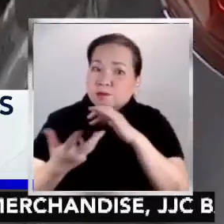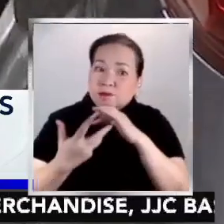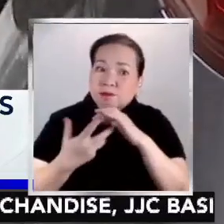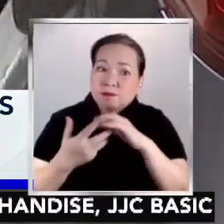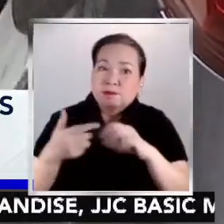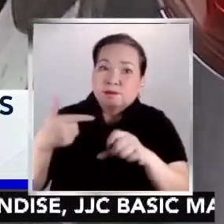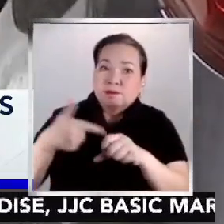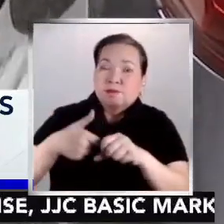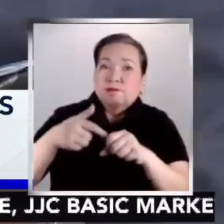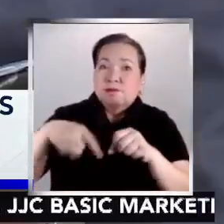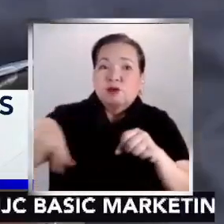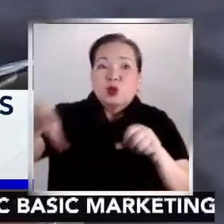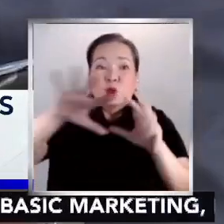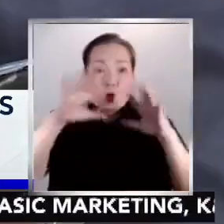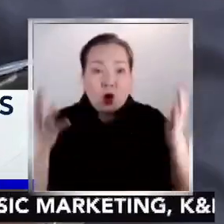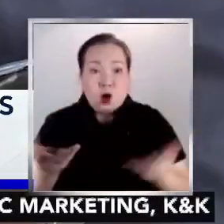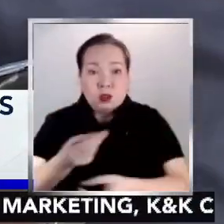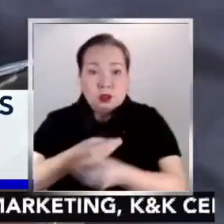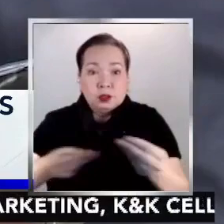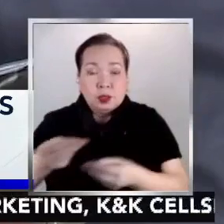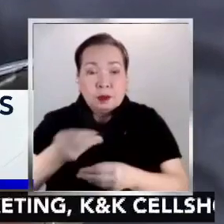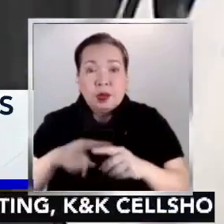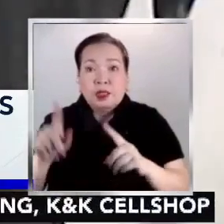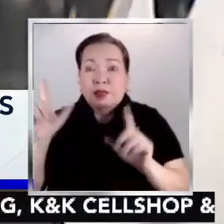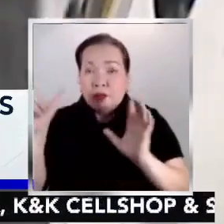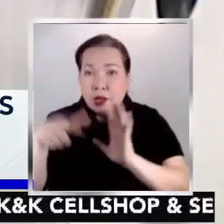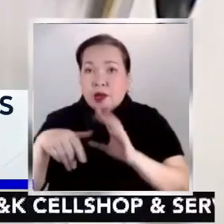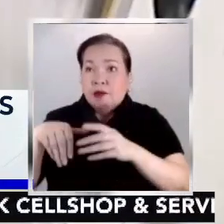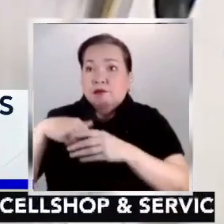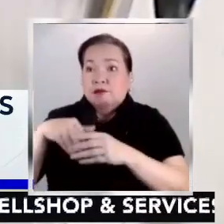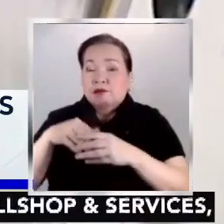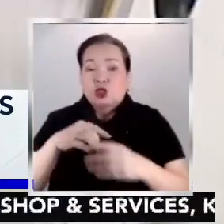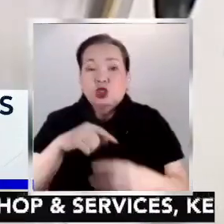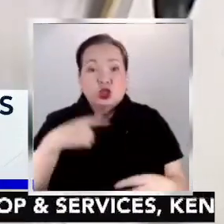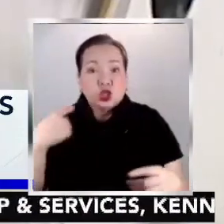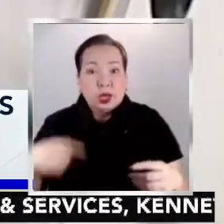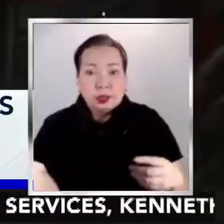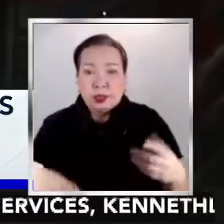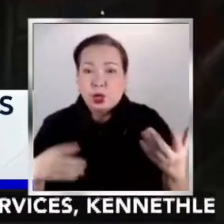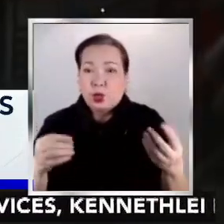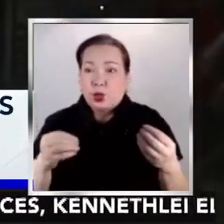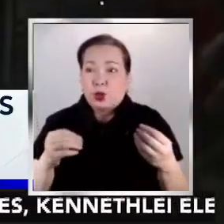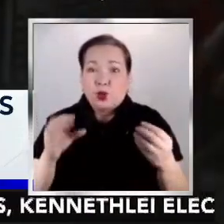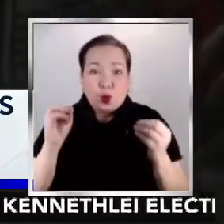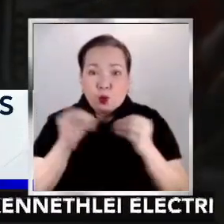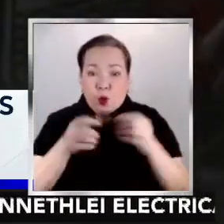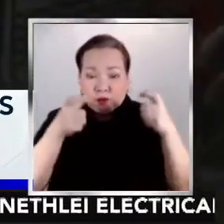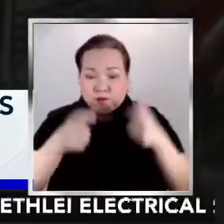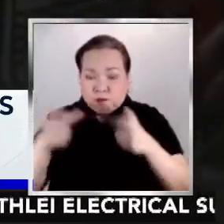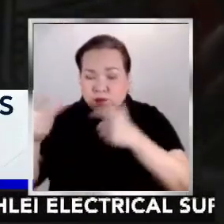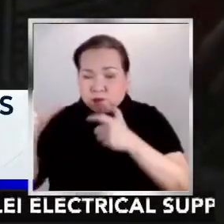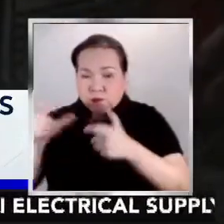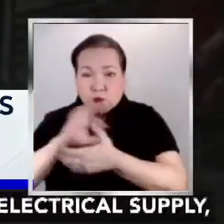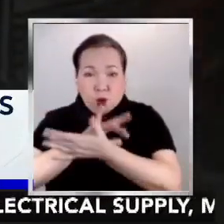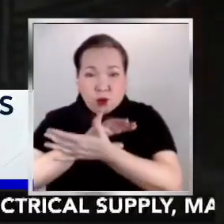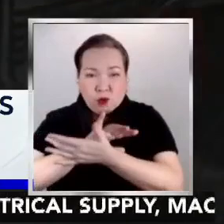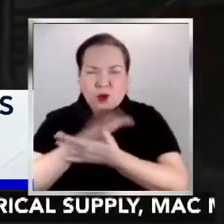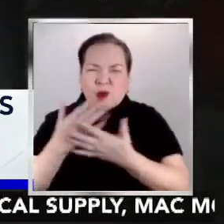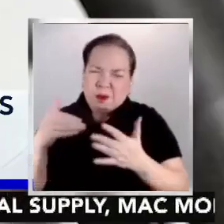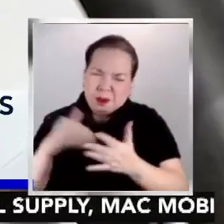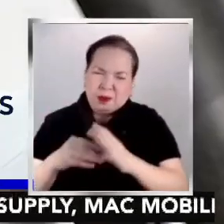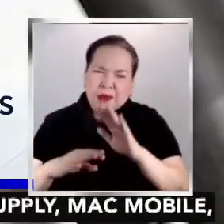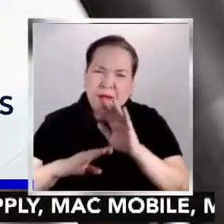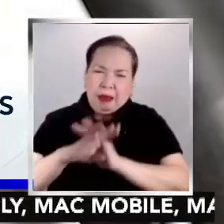pandaigdigang merkado. Pero kapag nagluwag na raw ang China sa COVID-19 lockdowns, posibleng tumaas na naman